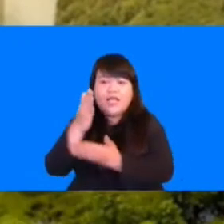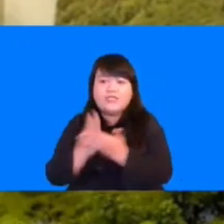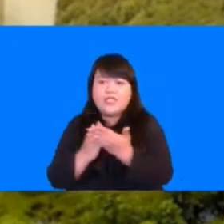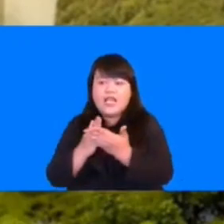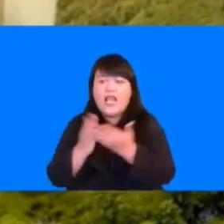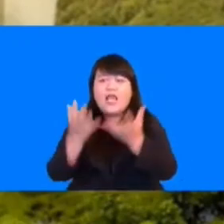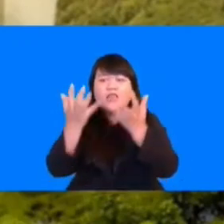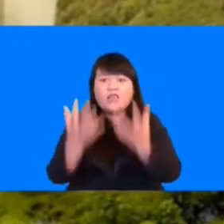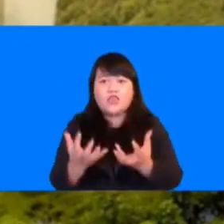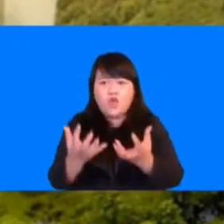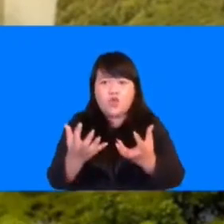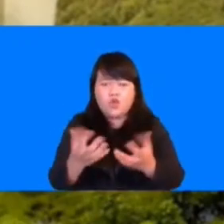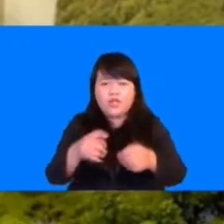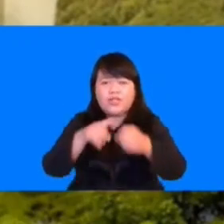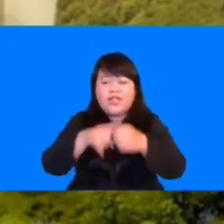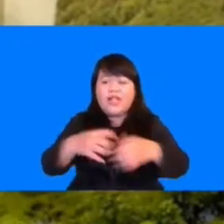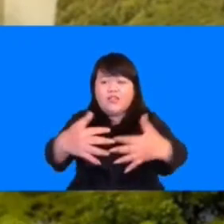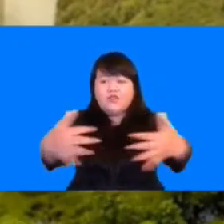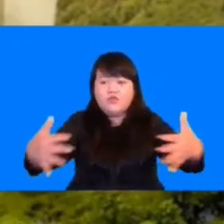3,5 ton tergantung luas dari